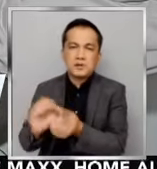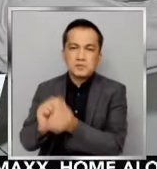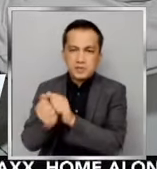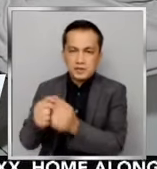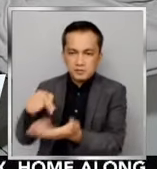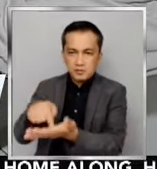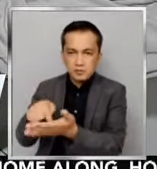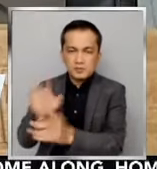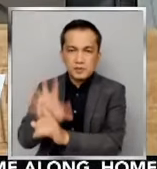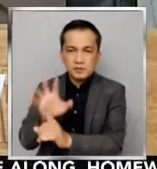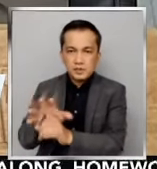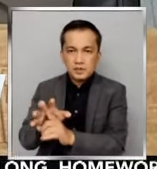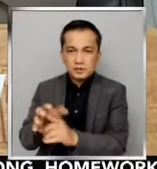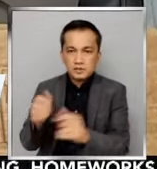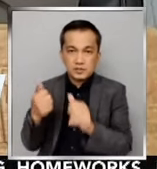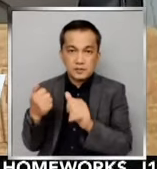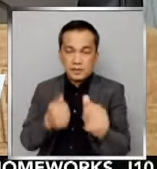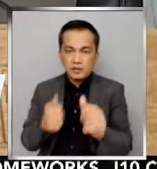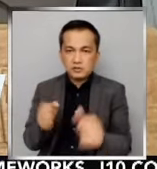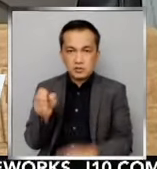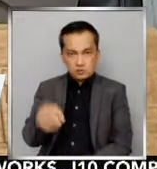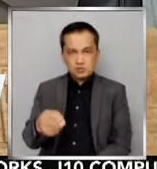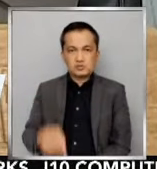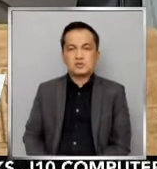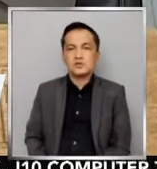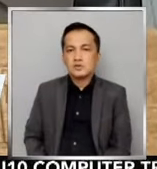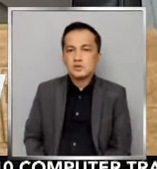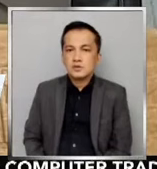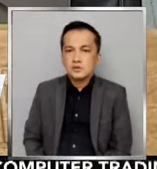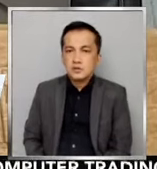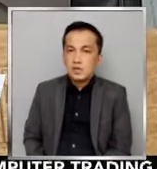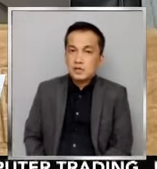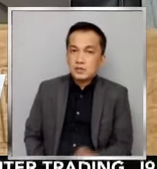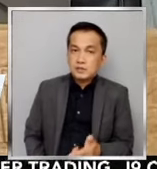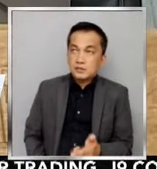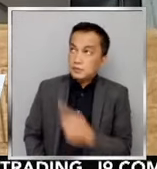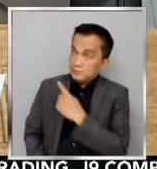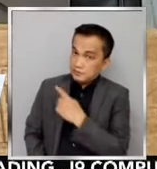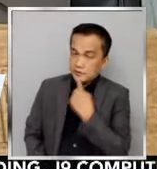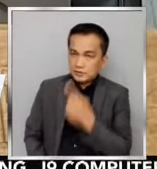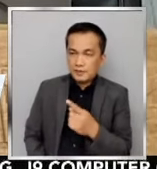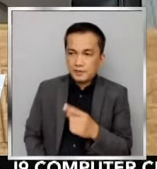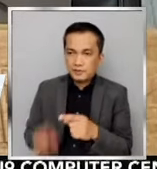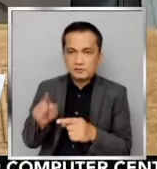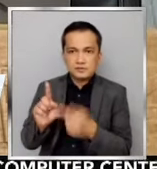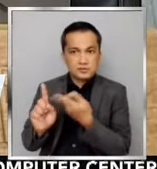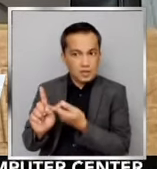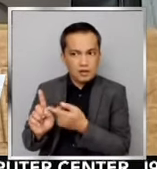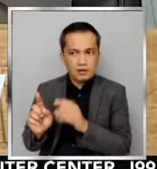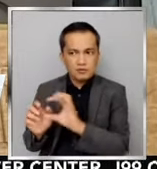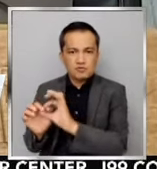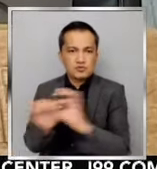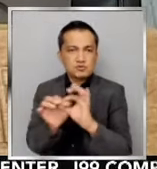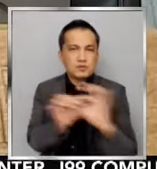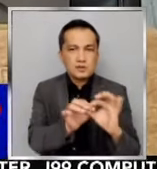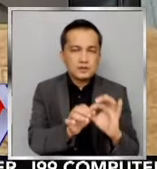sa utos ng suspect. Sinasabi niya na siya ay konektado sa mga